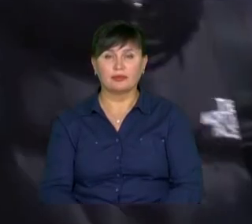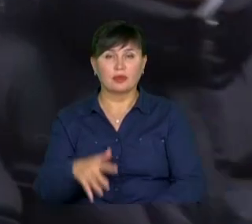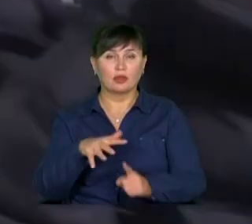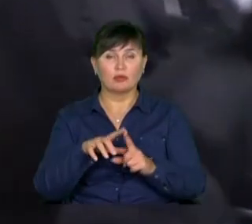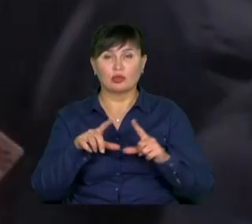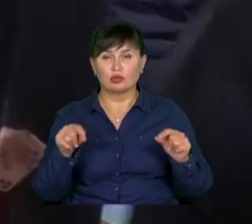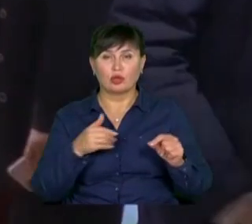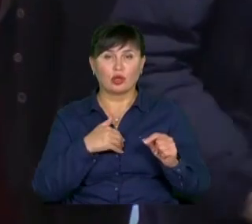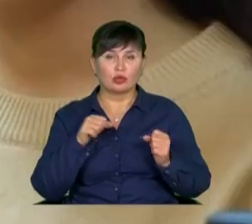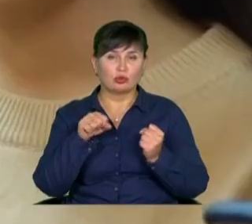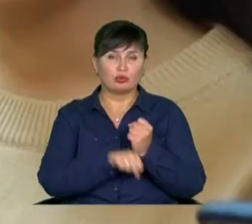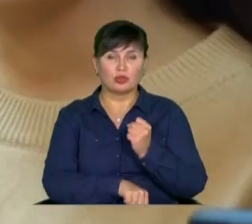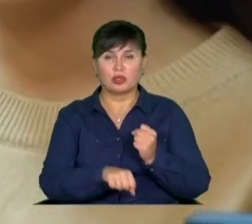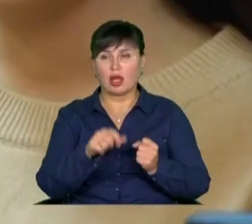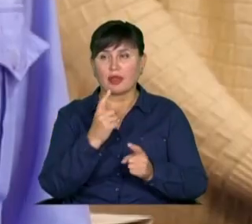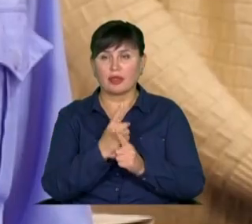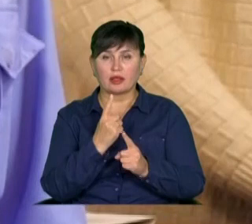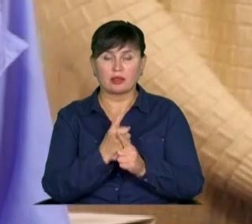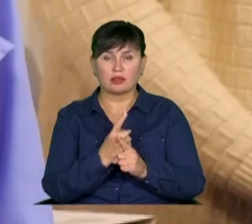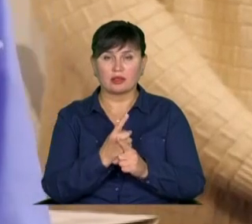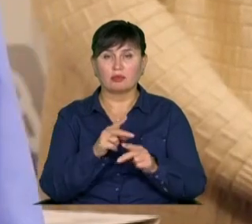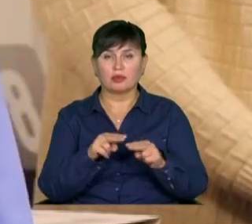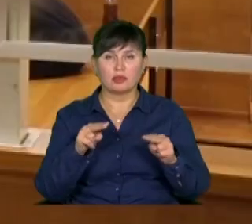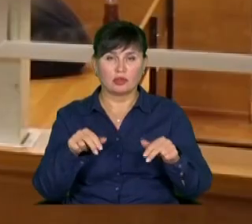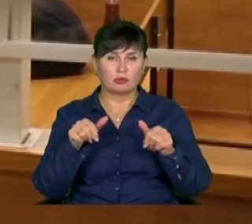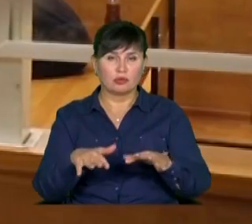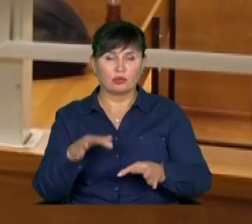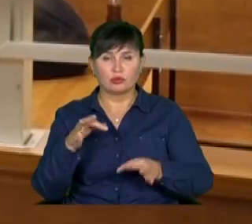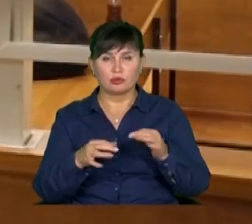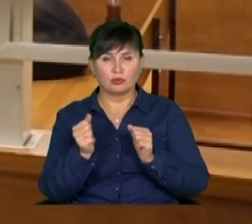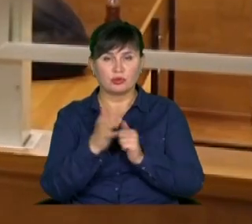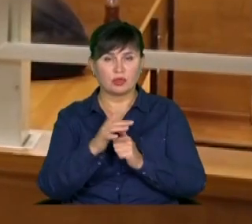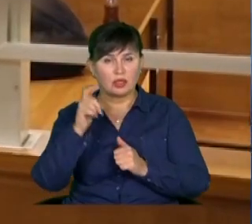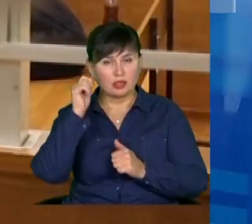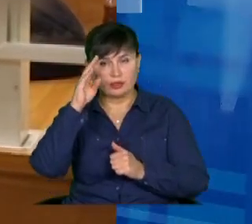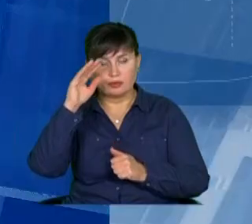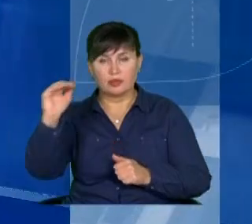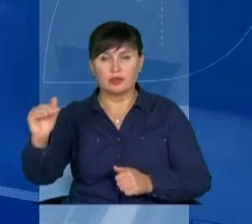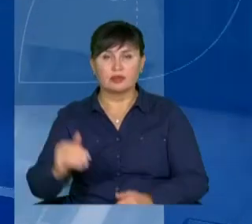и пытался убить одноклассников. В Петропавловске вынесли приговор 15-летнему подростку.